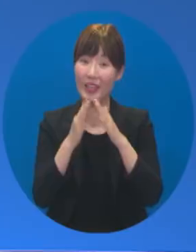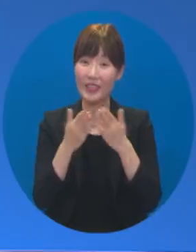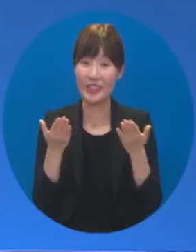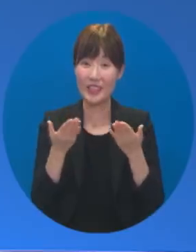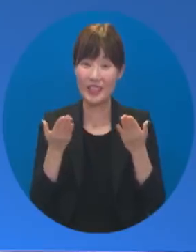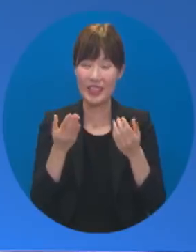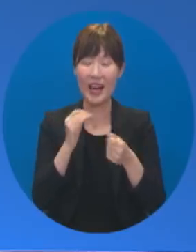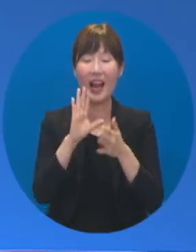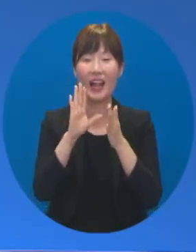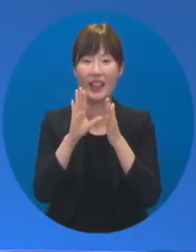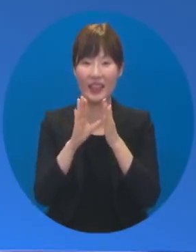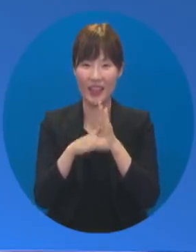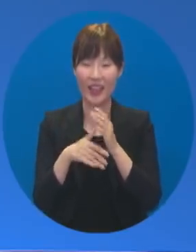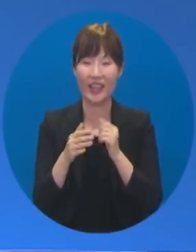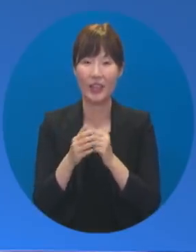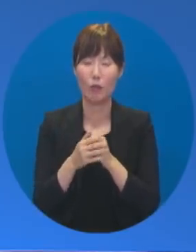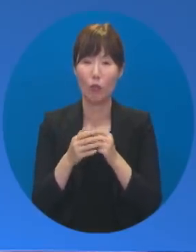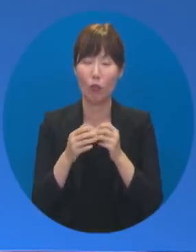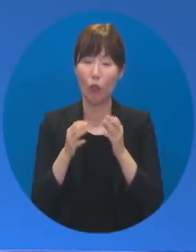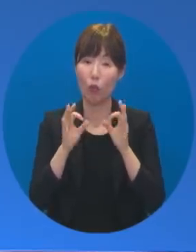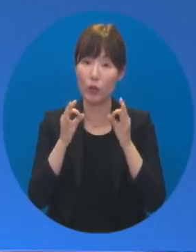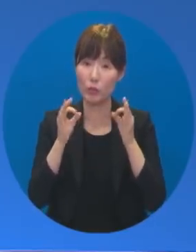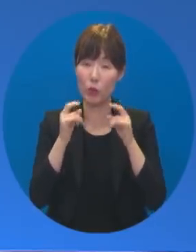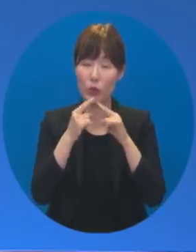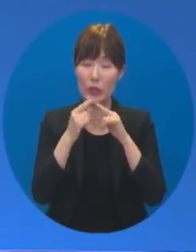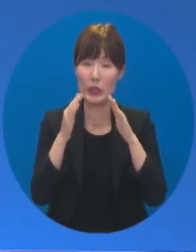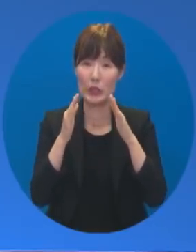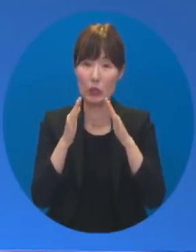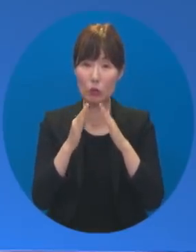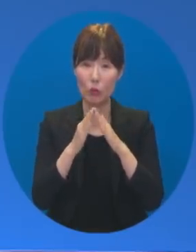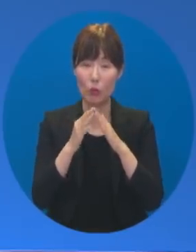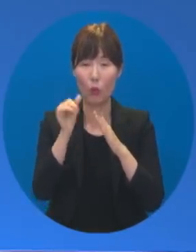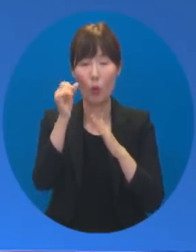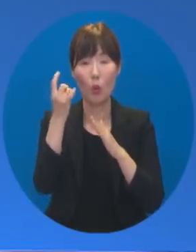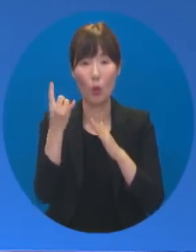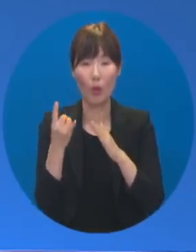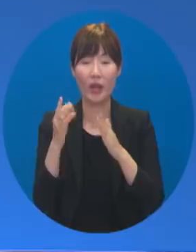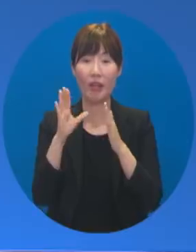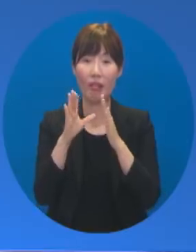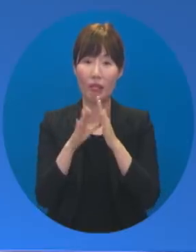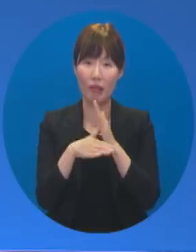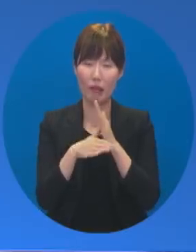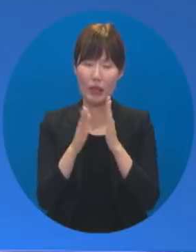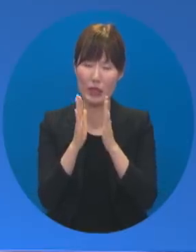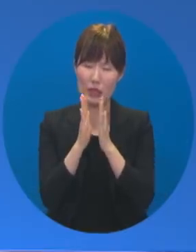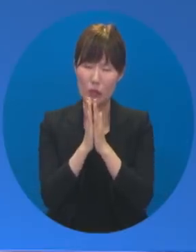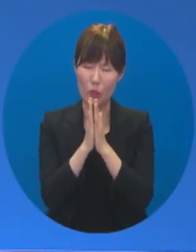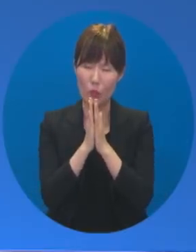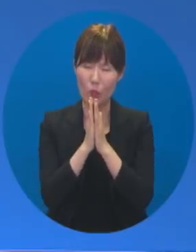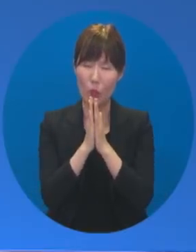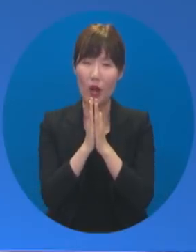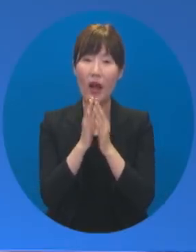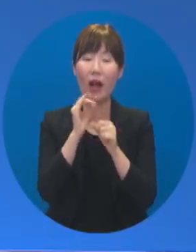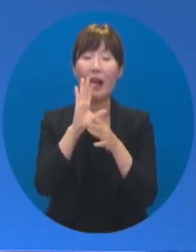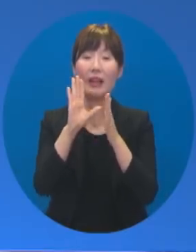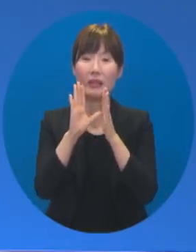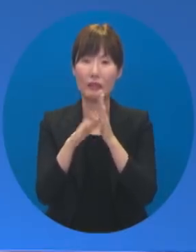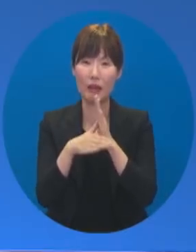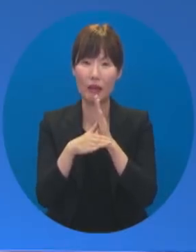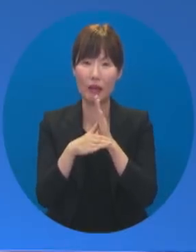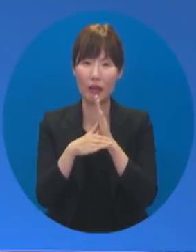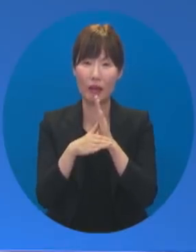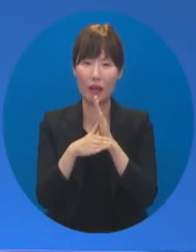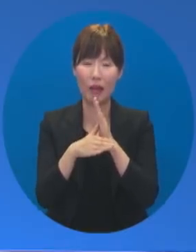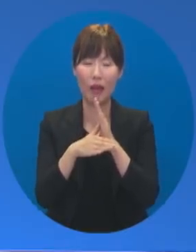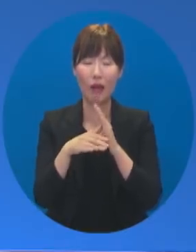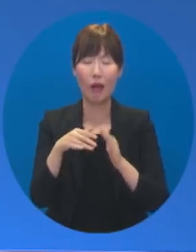기도회를 가서 이제 금요 기도회든 어떤 기도회를 가서 기도를 하면 정말 부끄럽게도 왜 그랬냐고 계속 그렇게 했던 거예요.